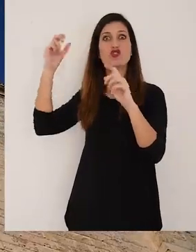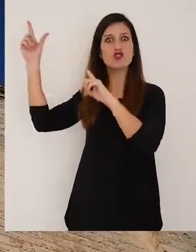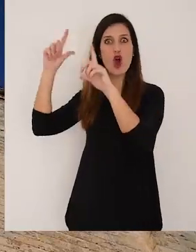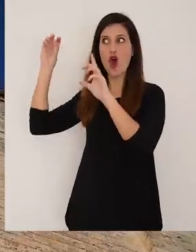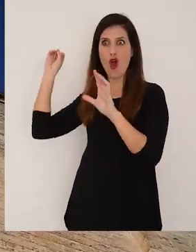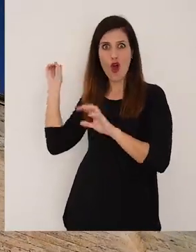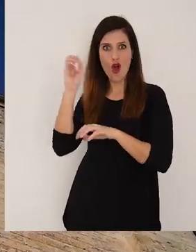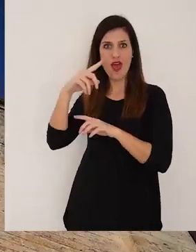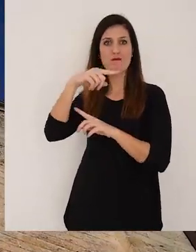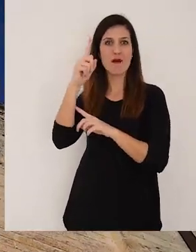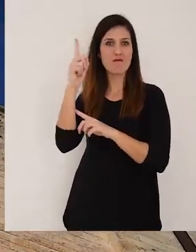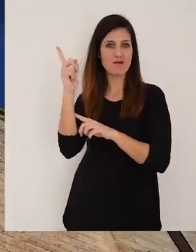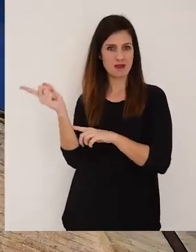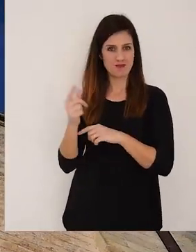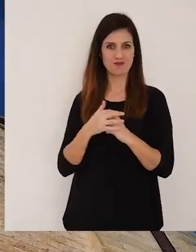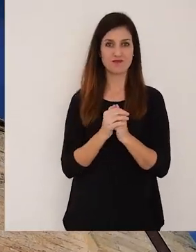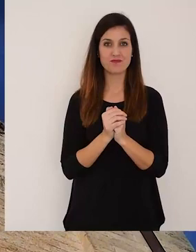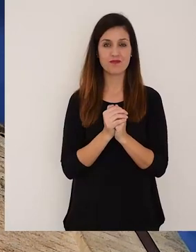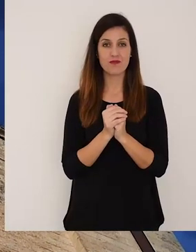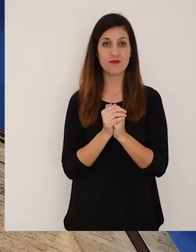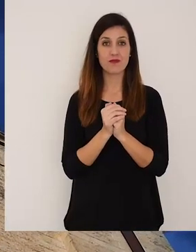all'antico quadrante solare.